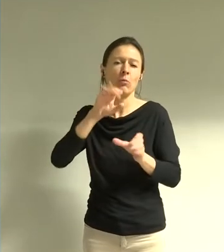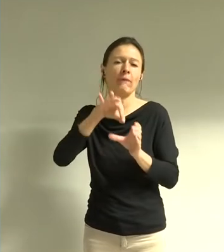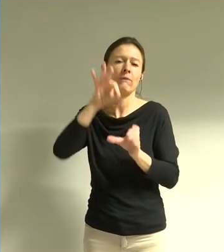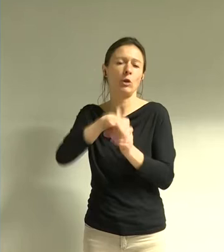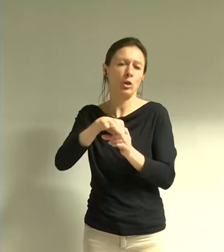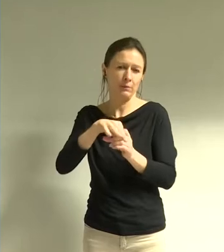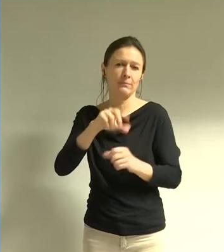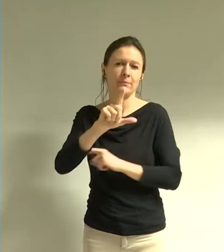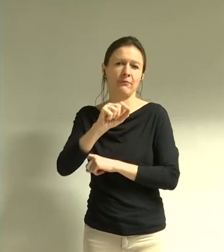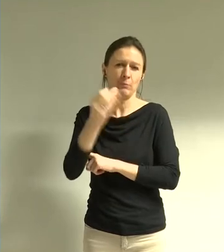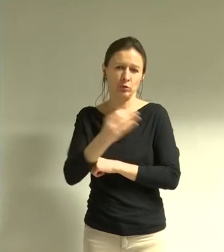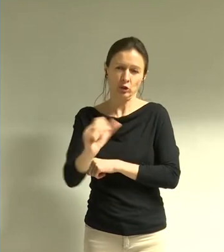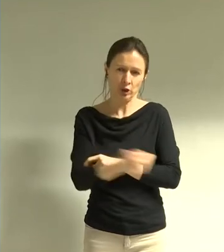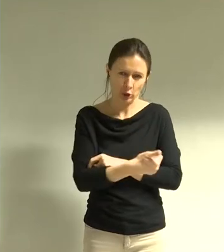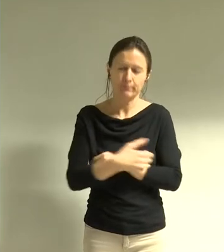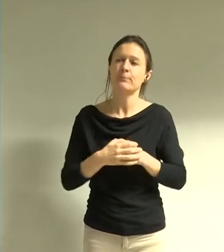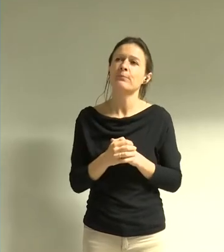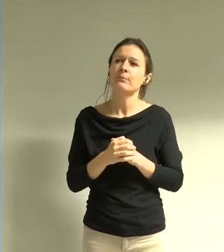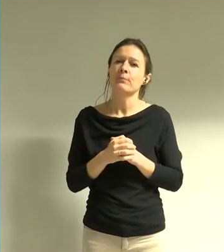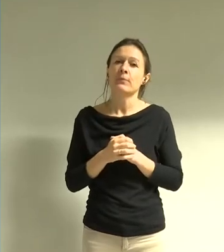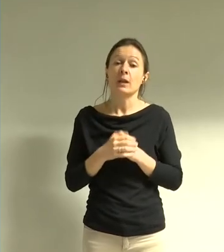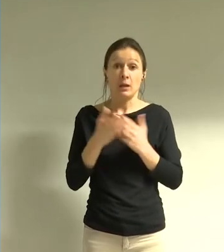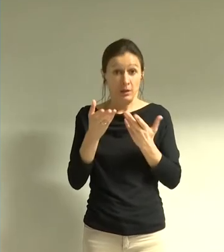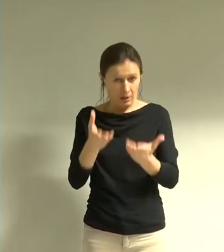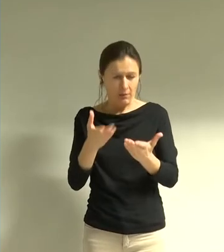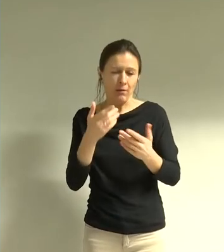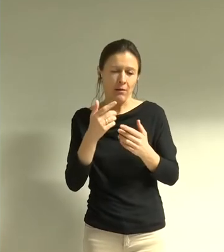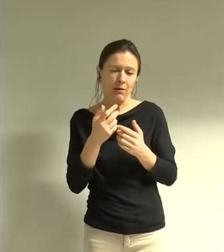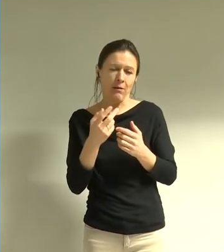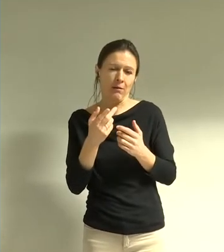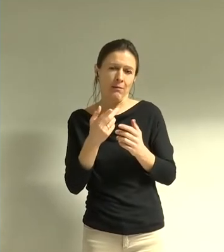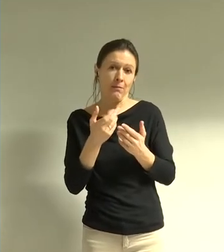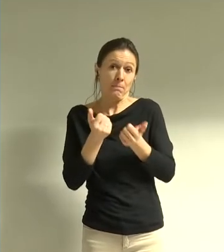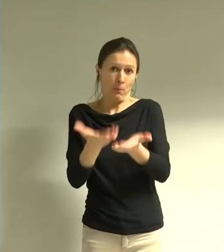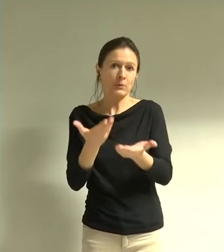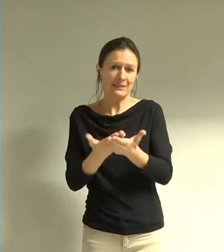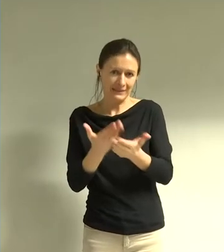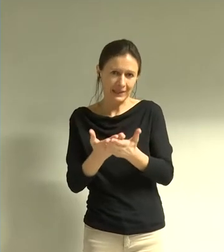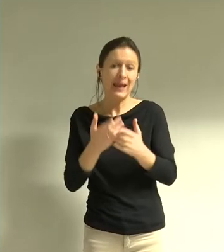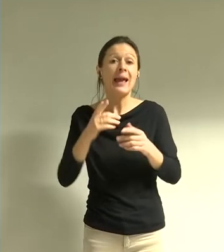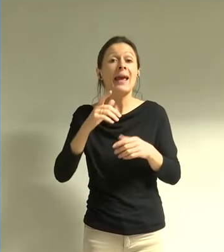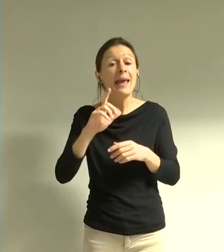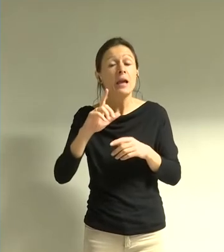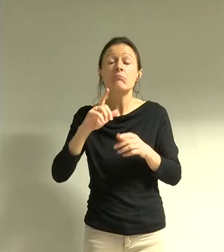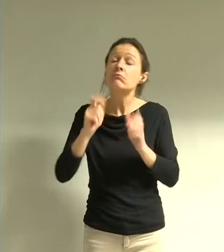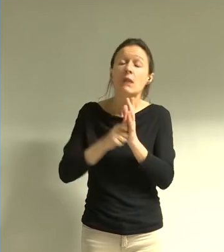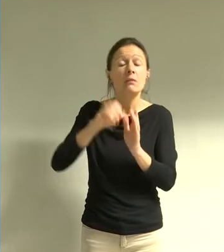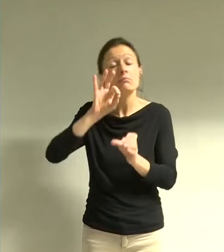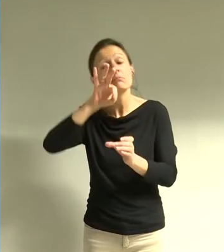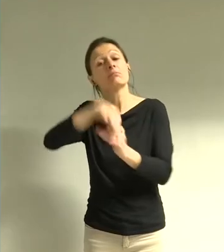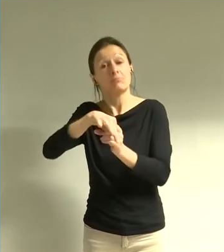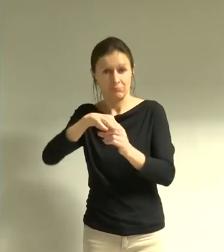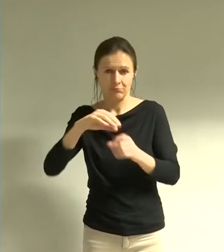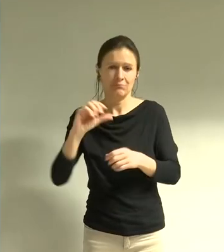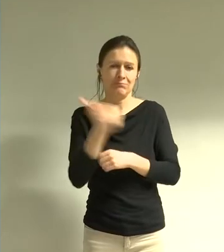seront votées selon cette répartition des voix et à la règle de la proportionnalité au sein de chaque collège les